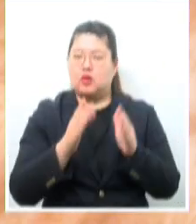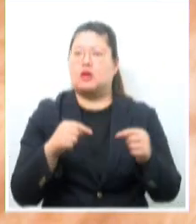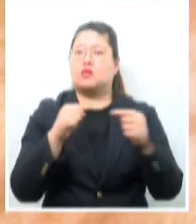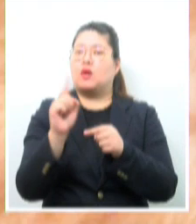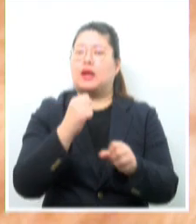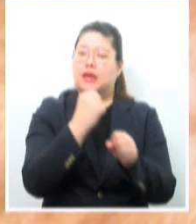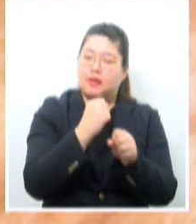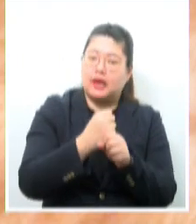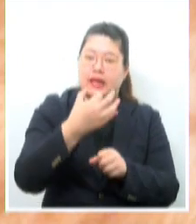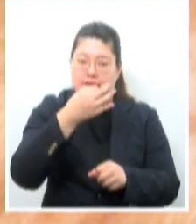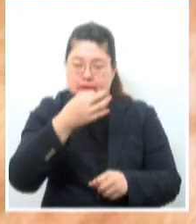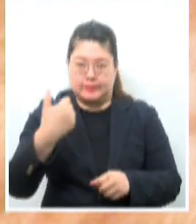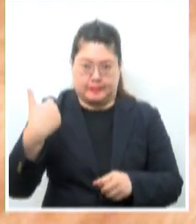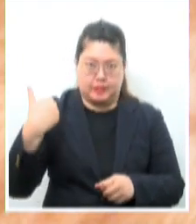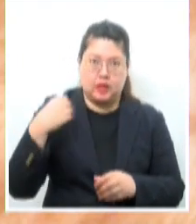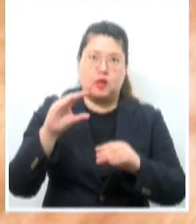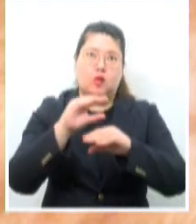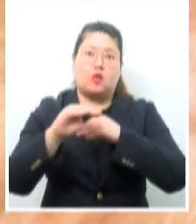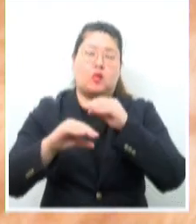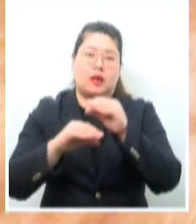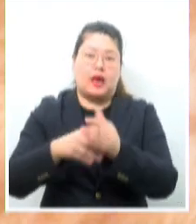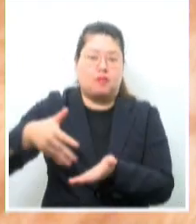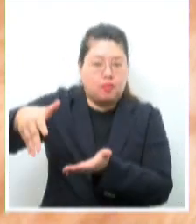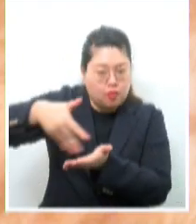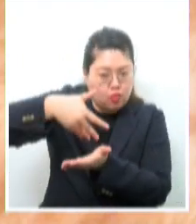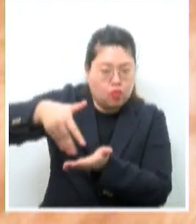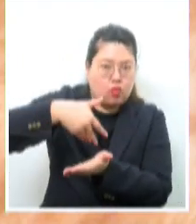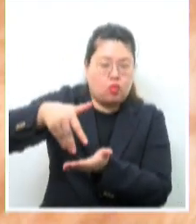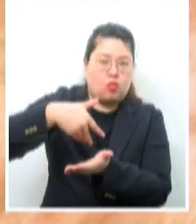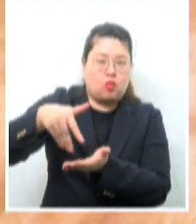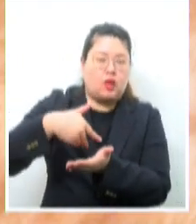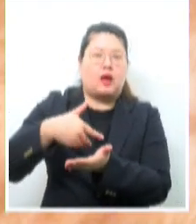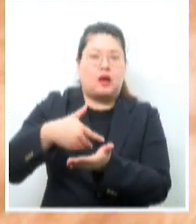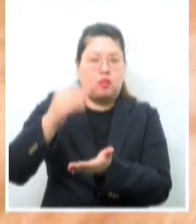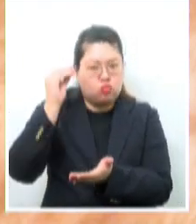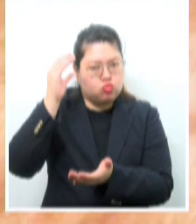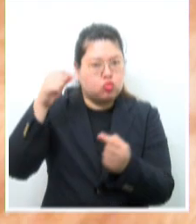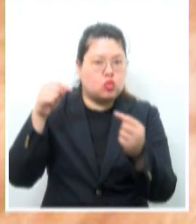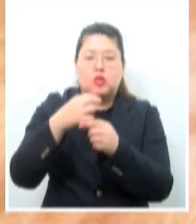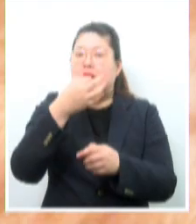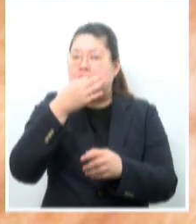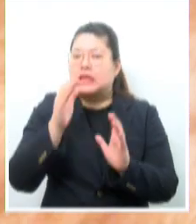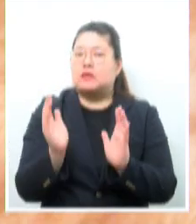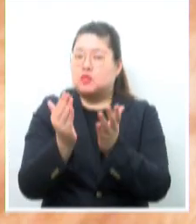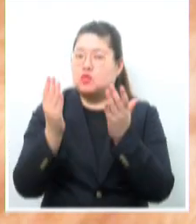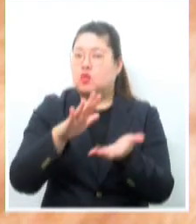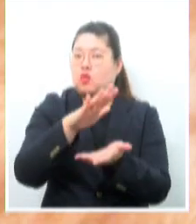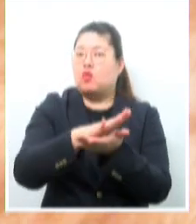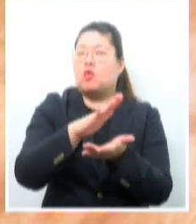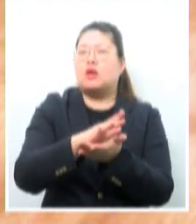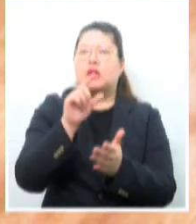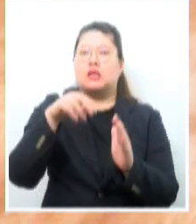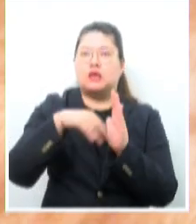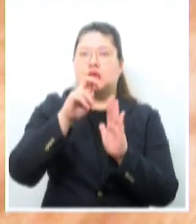ำมีอาชีพนะคะโครงการไม้กวาดดอกหญ้าภูมิปัญญาสร้างอาชีพของโรงเรียนบ้านหนองหวายจังหวัดชัยนาทค่ะ